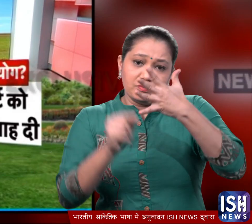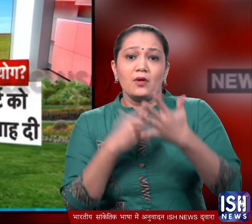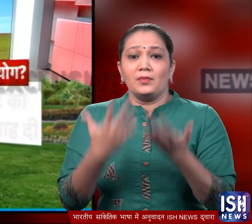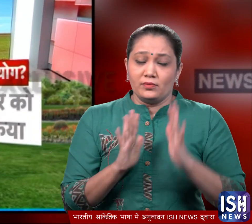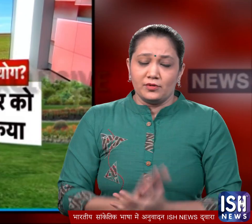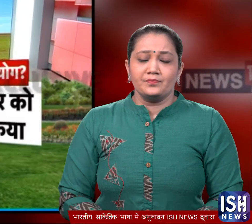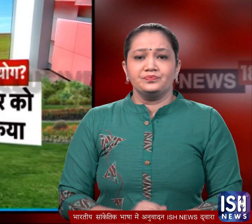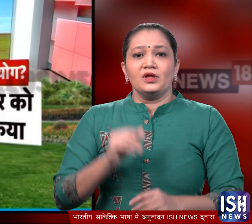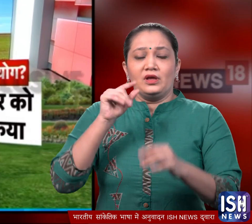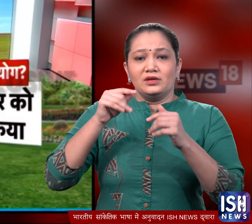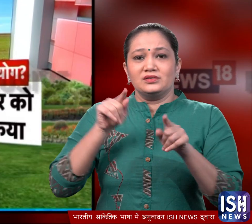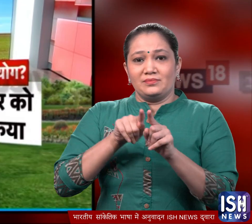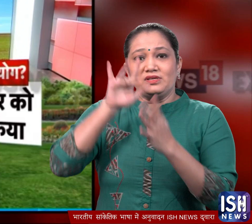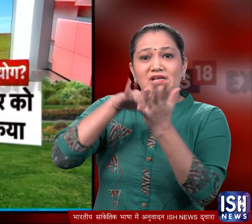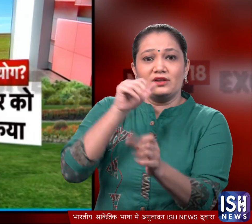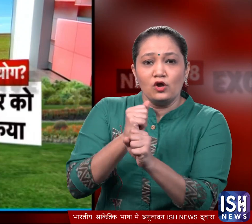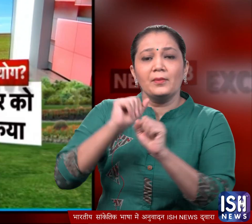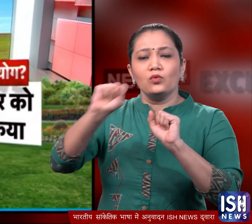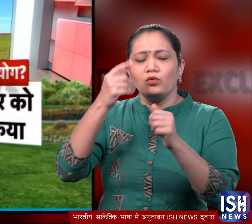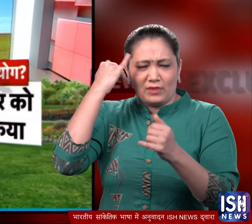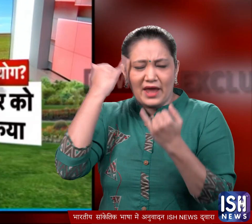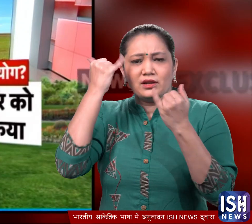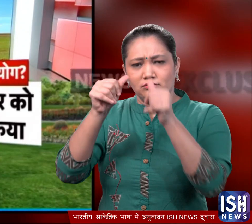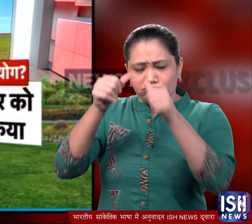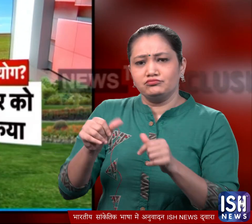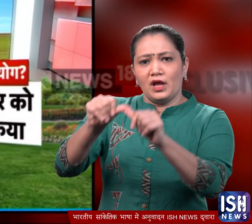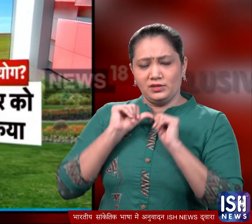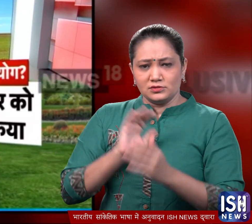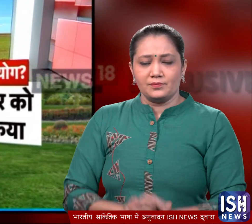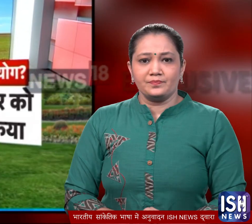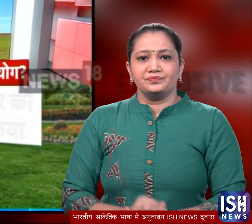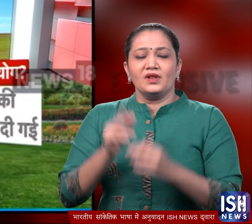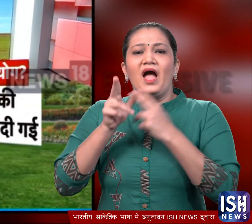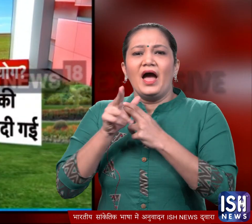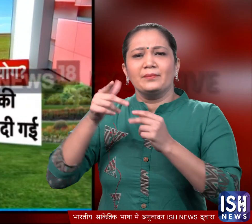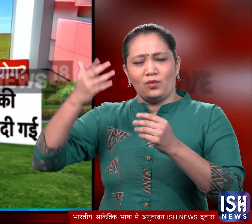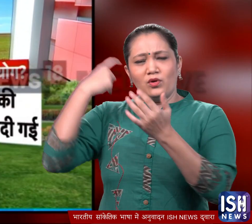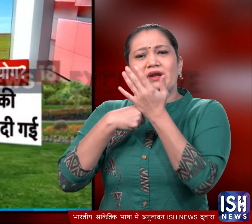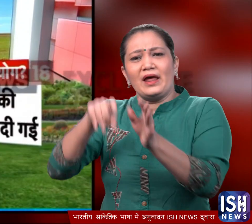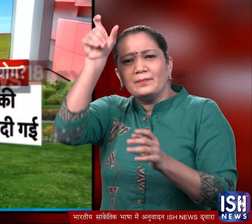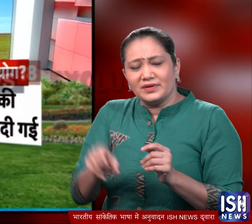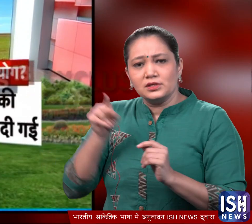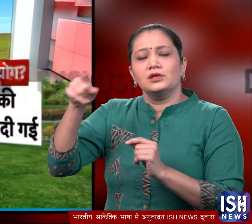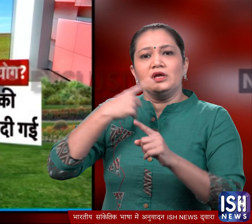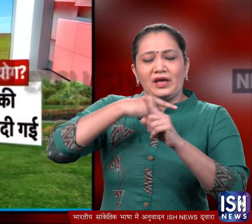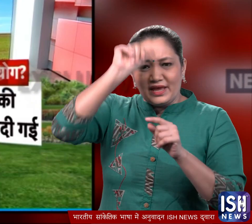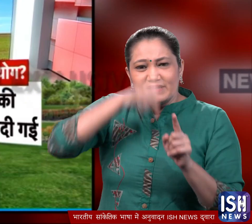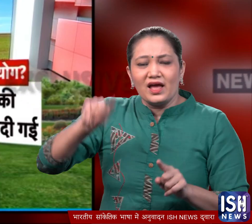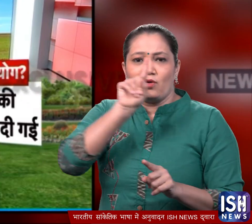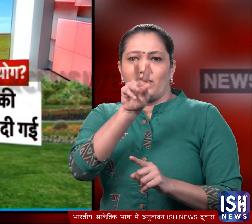कोर्ट ने इस मामले में केंद्र सरकार को नोटिस जारी कर उनका पक्ष पूछा है। सेना के एक रिटायर्ड मेजर जनरल ने देशद्रोह की